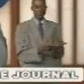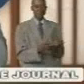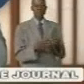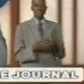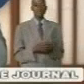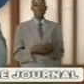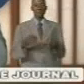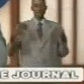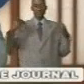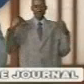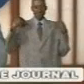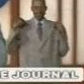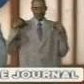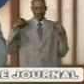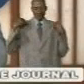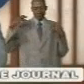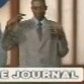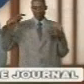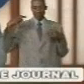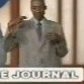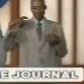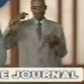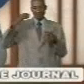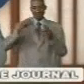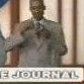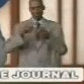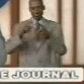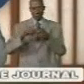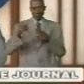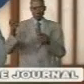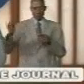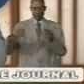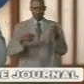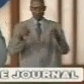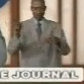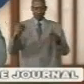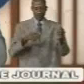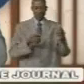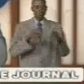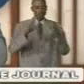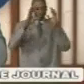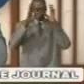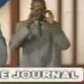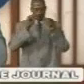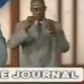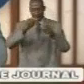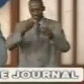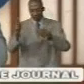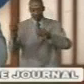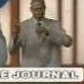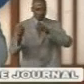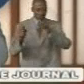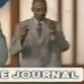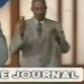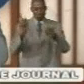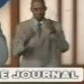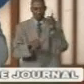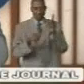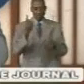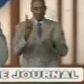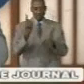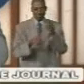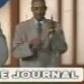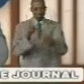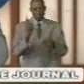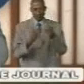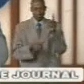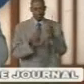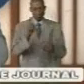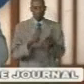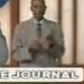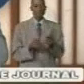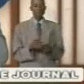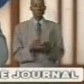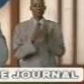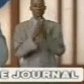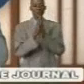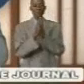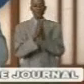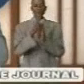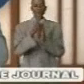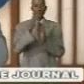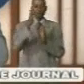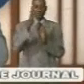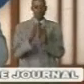délégation. 9h juste, 10h15, accueil officiel de chef d'État, de gouvernement et de délégation.